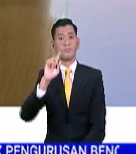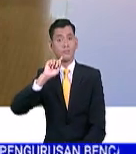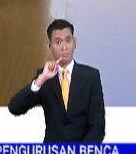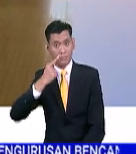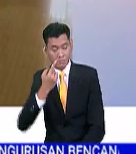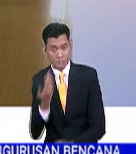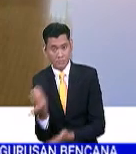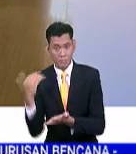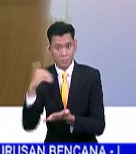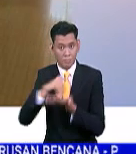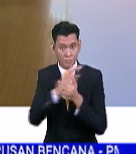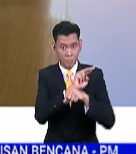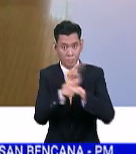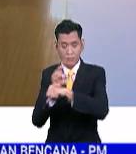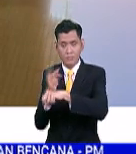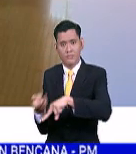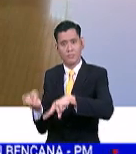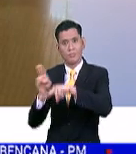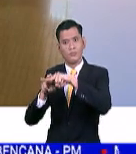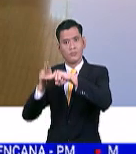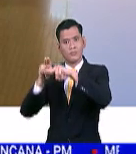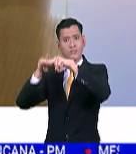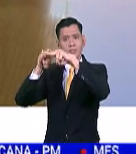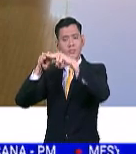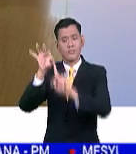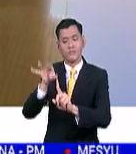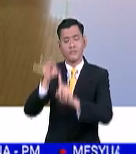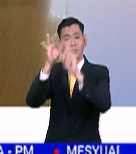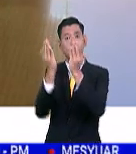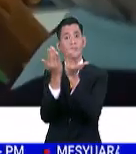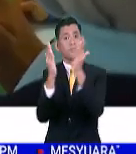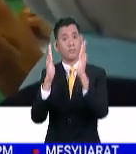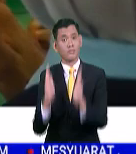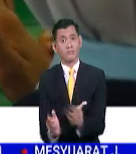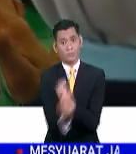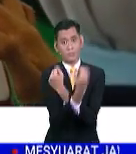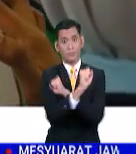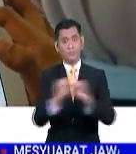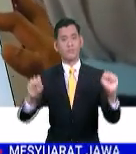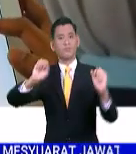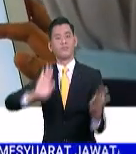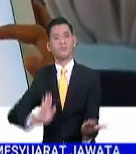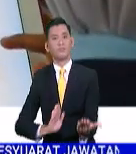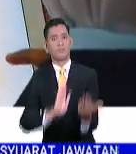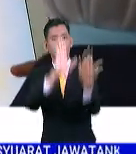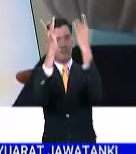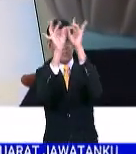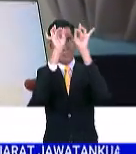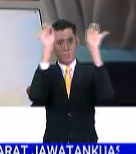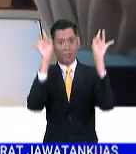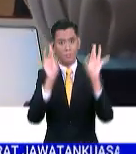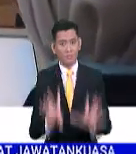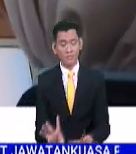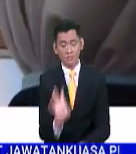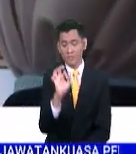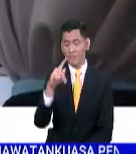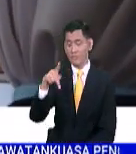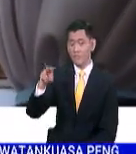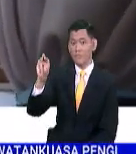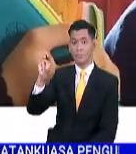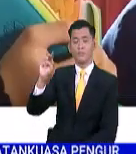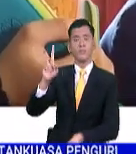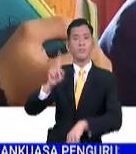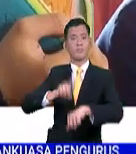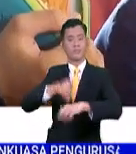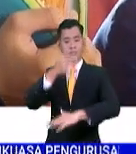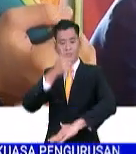menegaskan pemantauan dipertingkatkan terutama kepada pelajar yang sedang bersedia menghadapi peperiksaan SPM. Sementara itu, menjelang